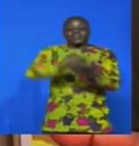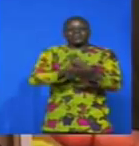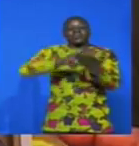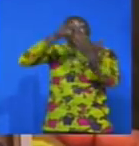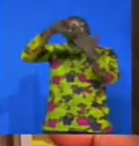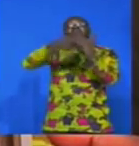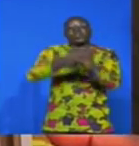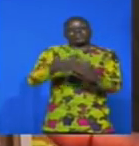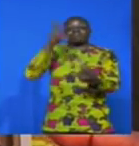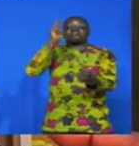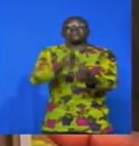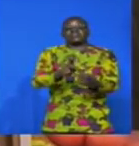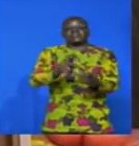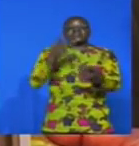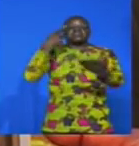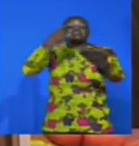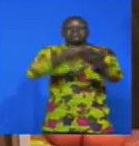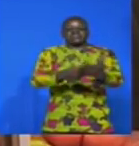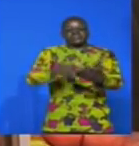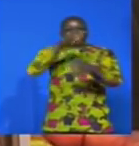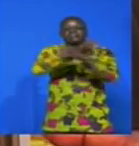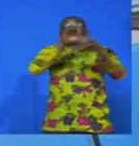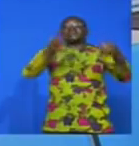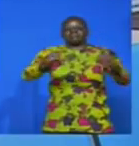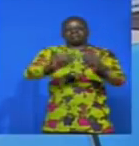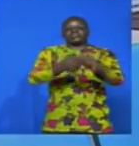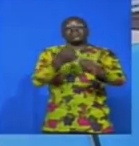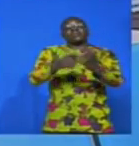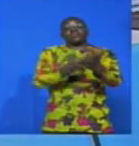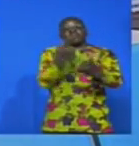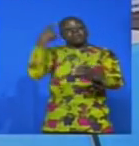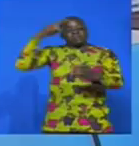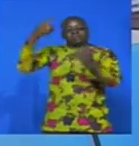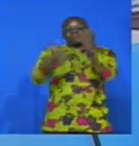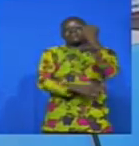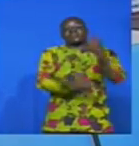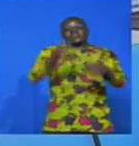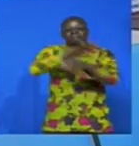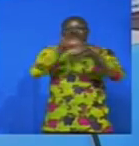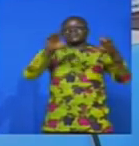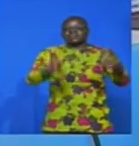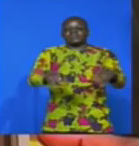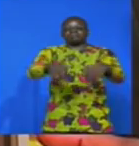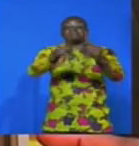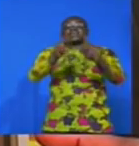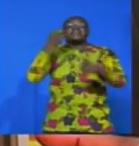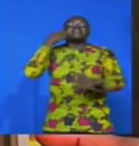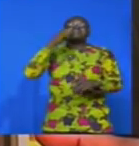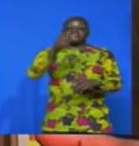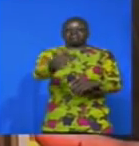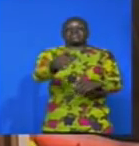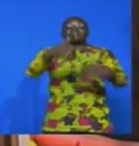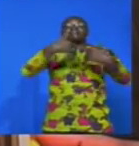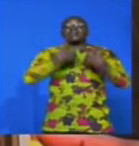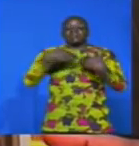conformité qui visent à faire en sorte que les entreprises, au lieu de chaque fois chercher à sanctionner des entreprises, qu'on permette aux entreprises elles-mêmes de s'approprier les règles